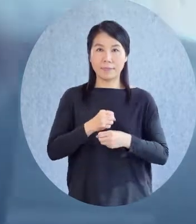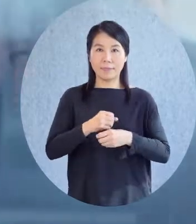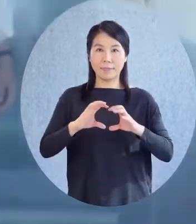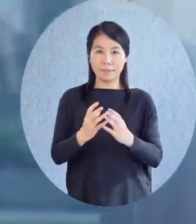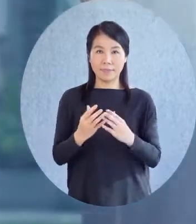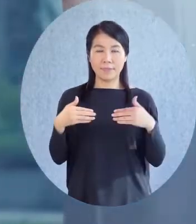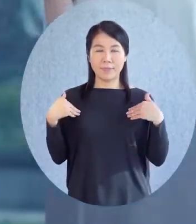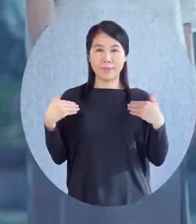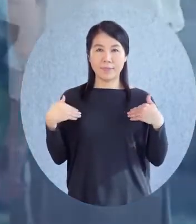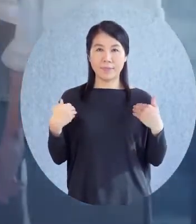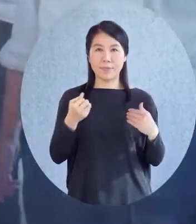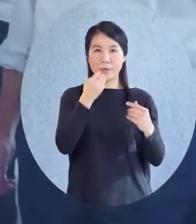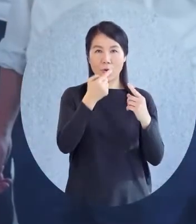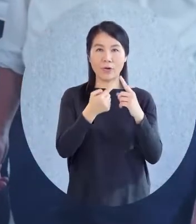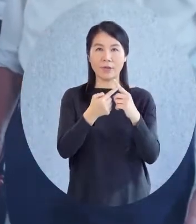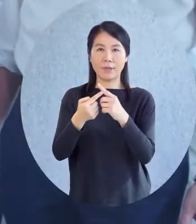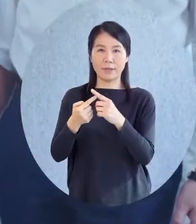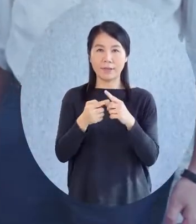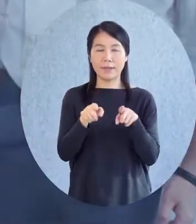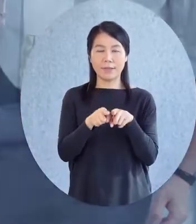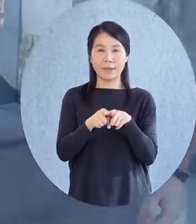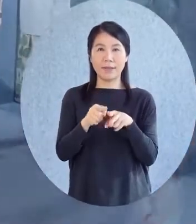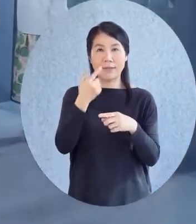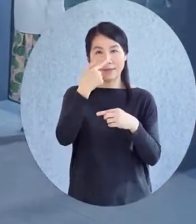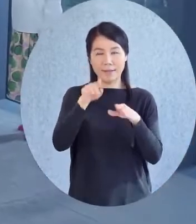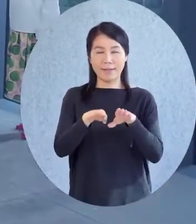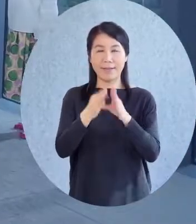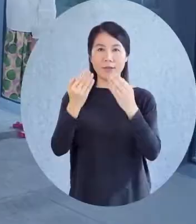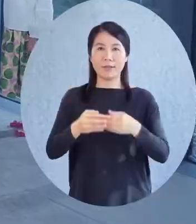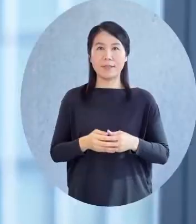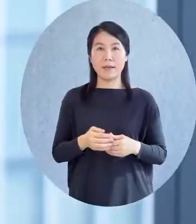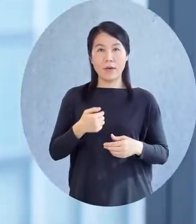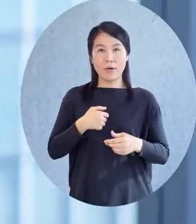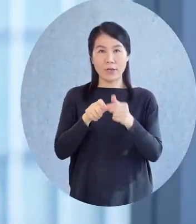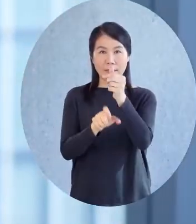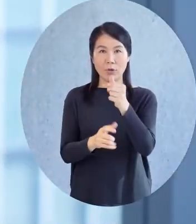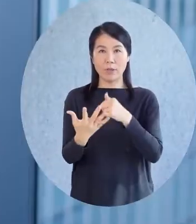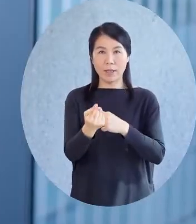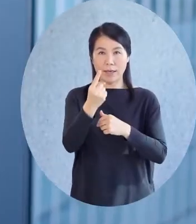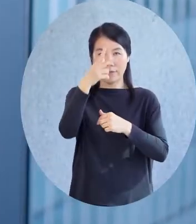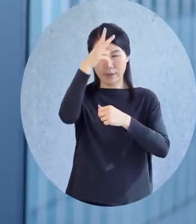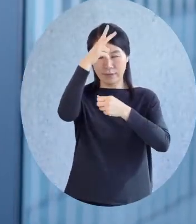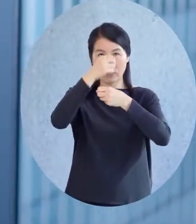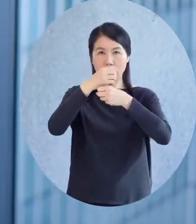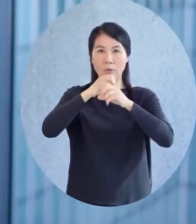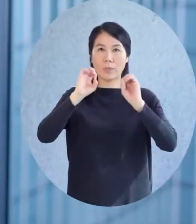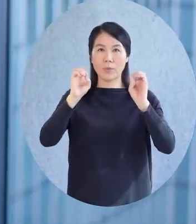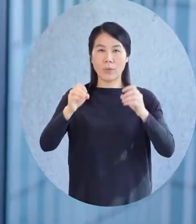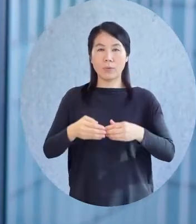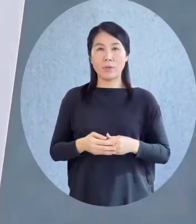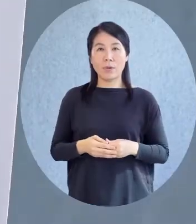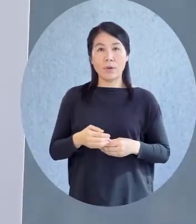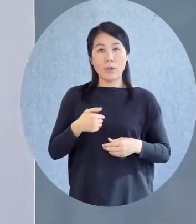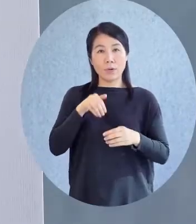我和我的团队很高兴能够和市民一起为香港开新篇。 我会在十月公布第一份施政报